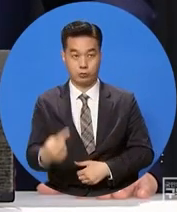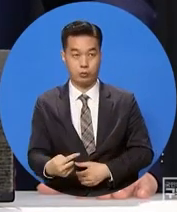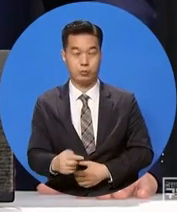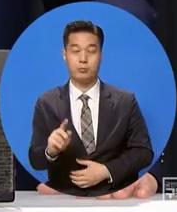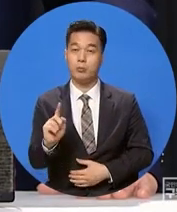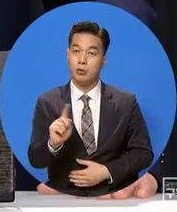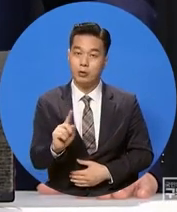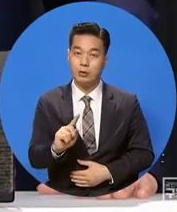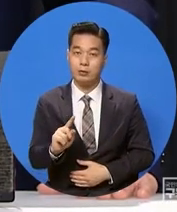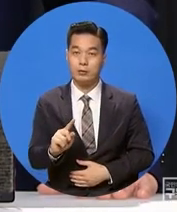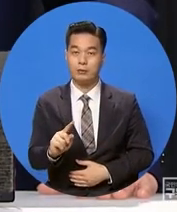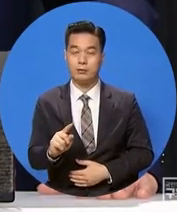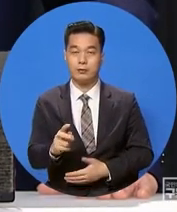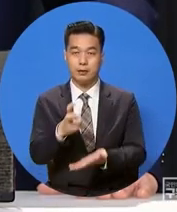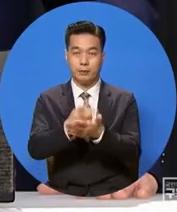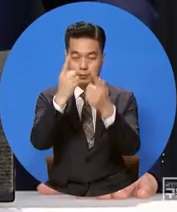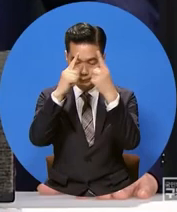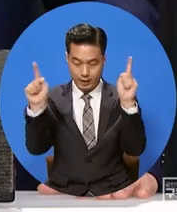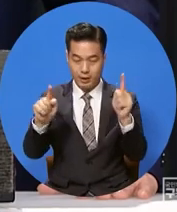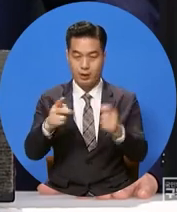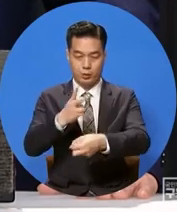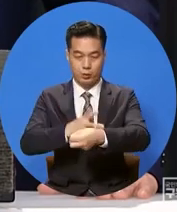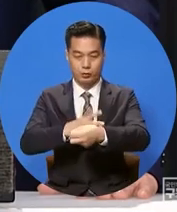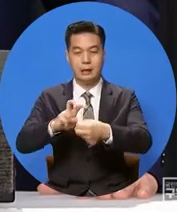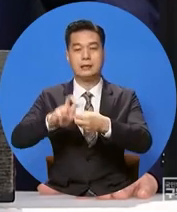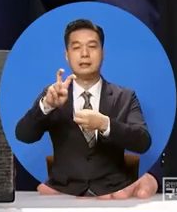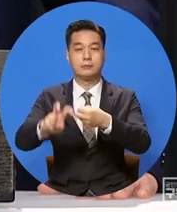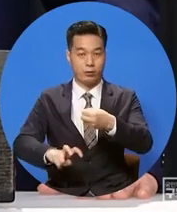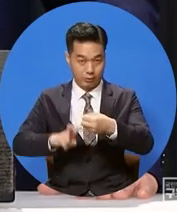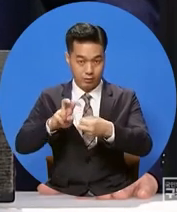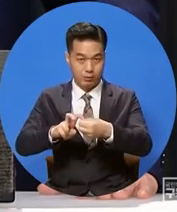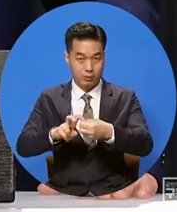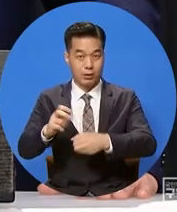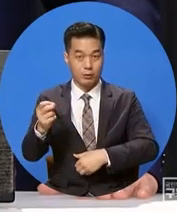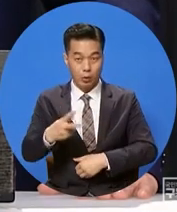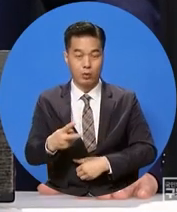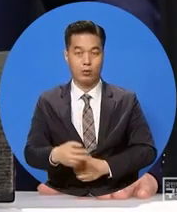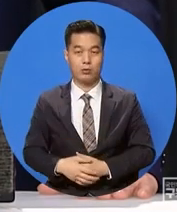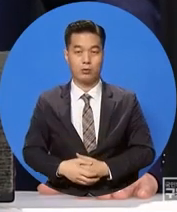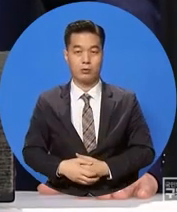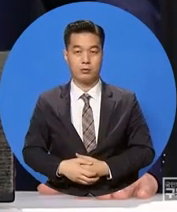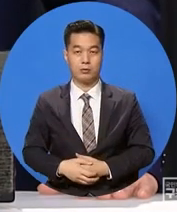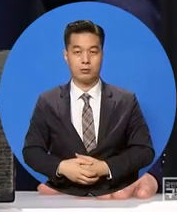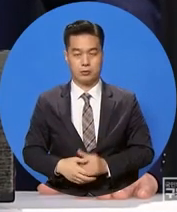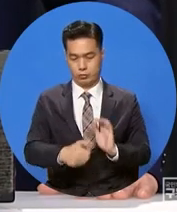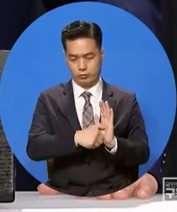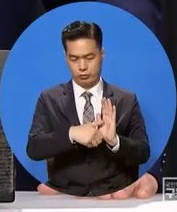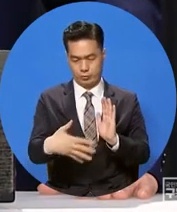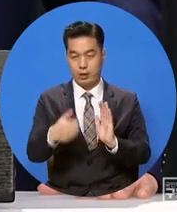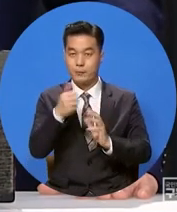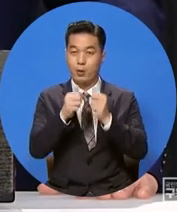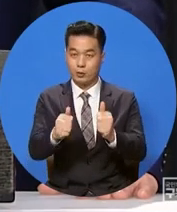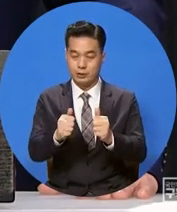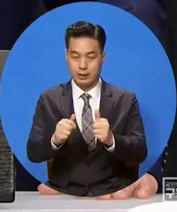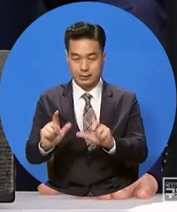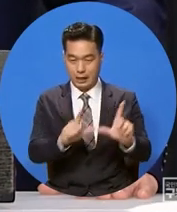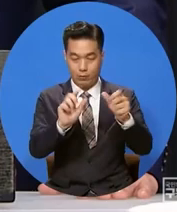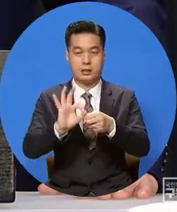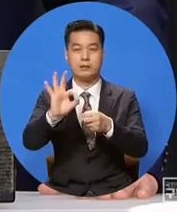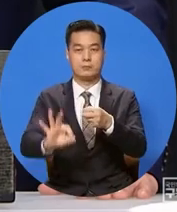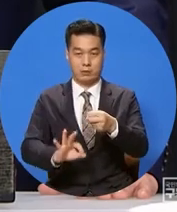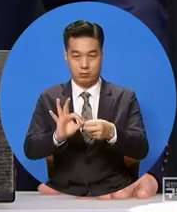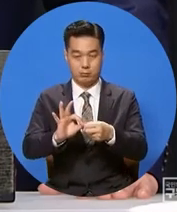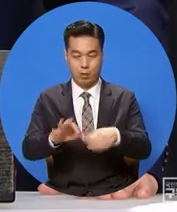뭐 법대에서 교수 한 20년 하고 어? 그리고 또 저명한 그 변호사 생활 한 10년